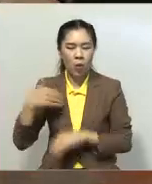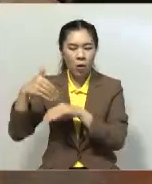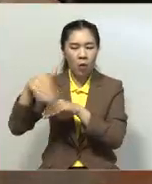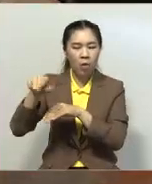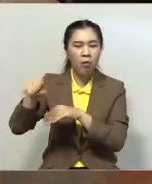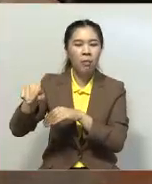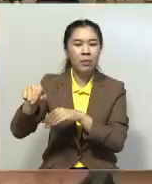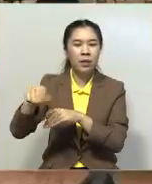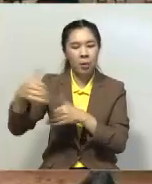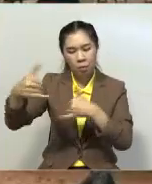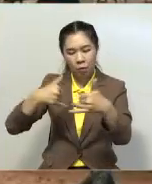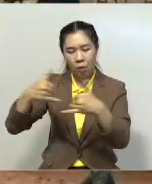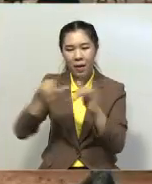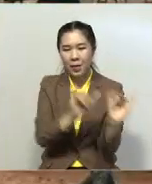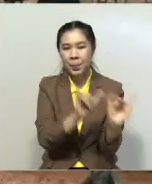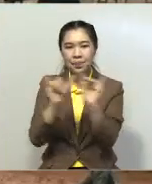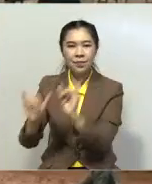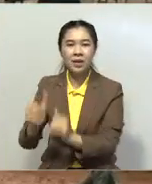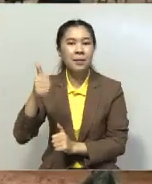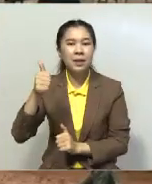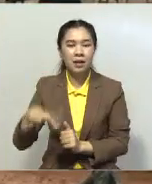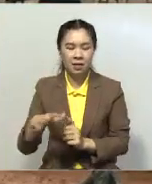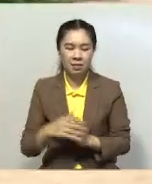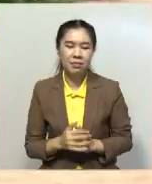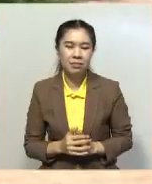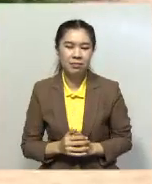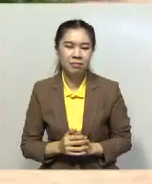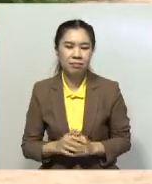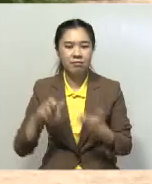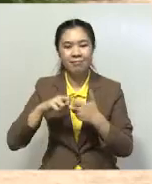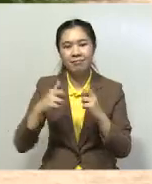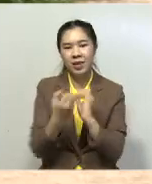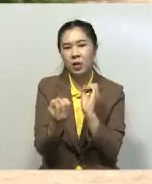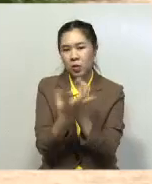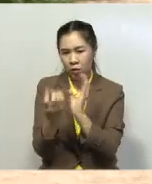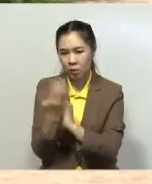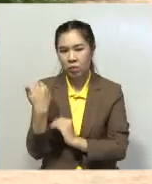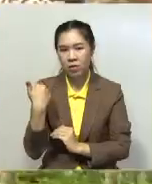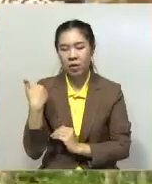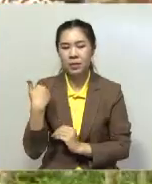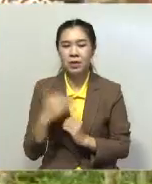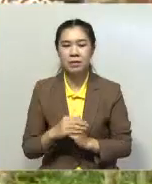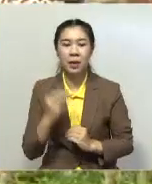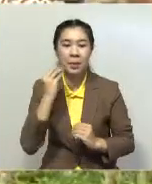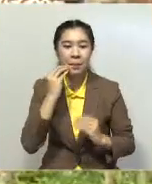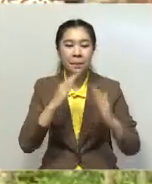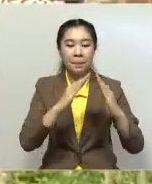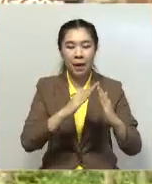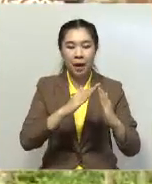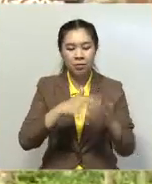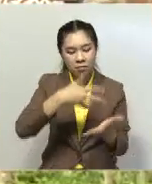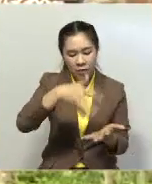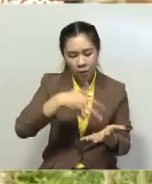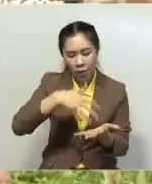ในแล้วก็ยังคงอยู่ภายในนะคะซึ่งที่ได้รับความเดือดร้อนค่ะบางส่วนก็เข้าไปทำความสะอาดบ้านบางส่วนก็เข้า